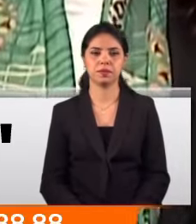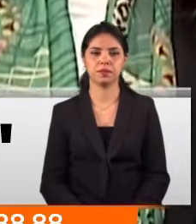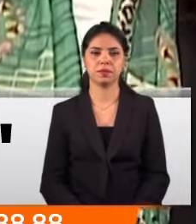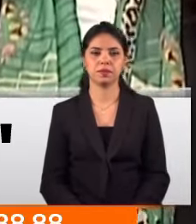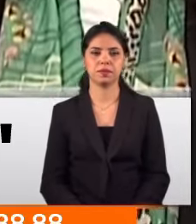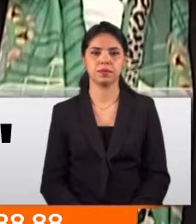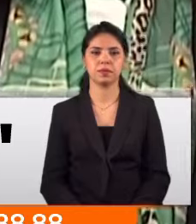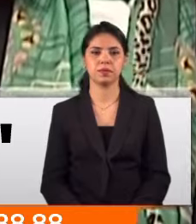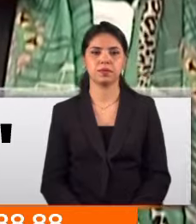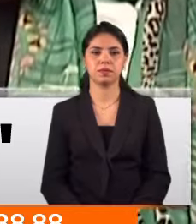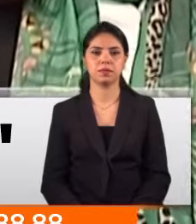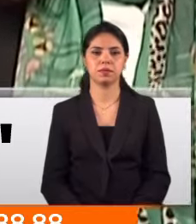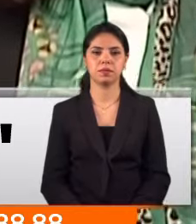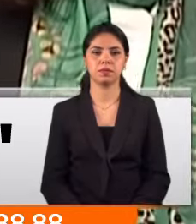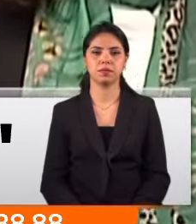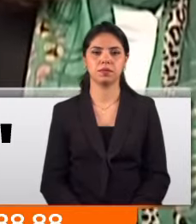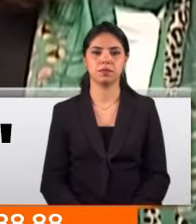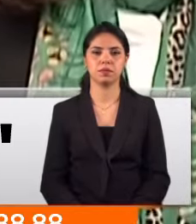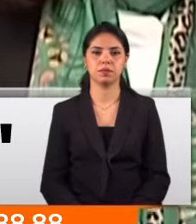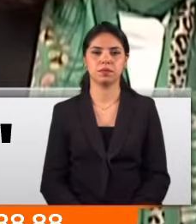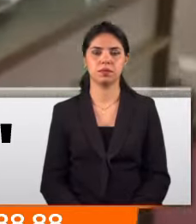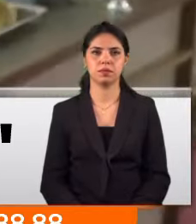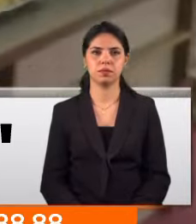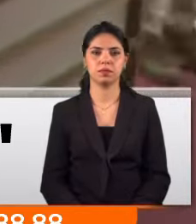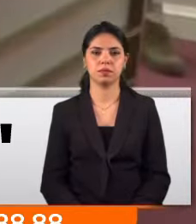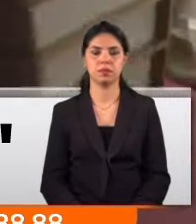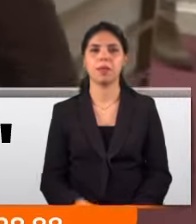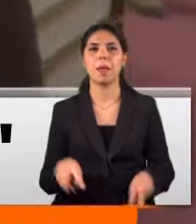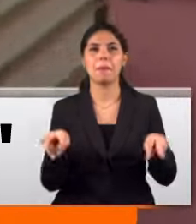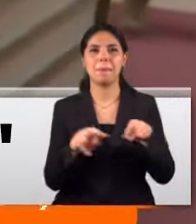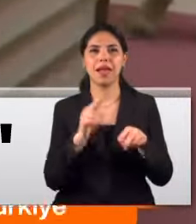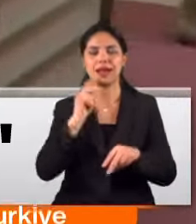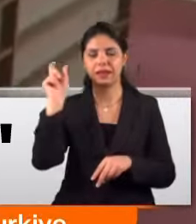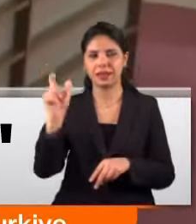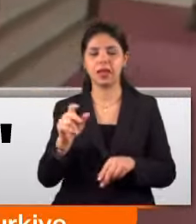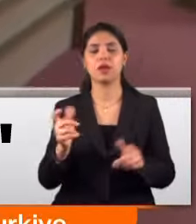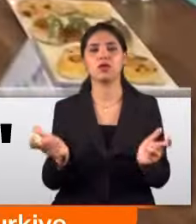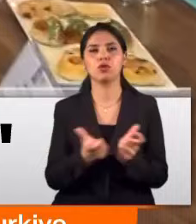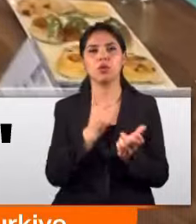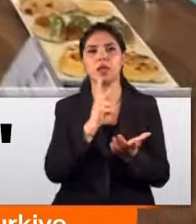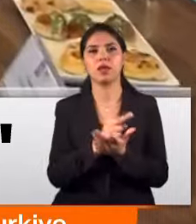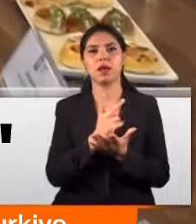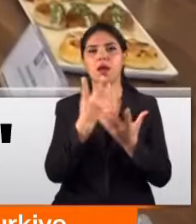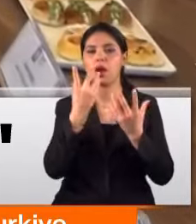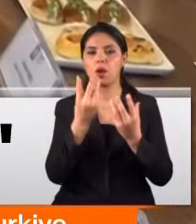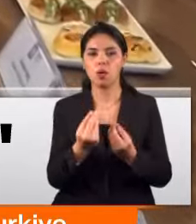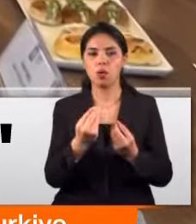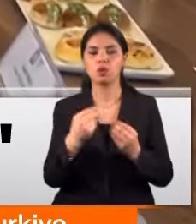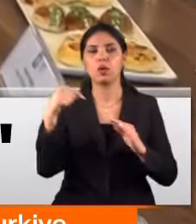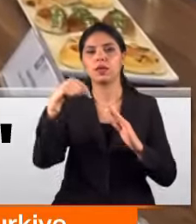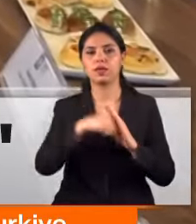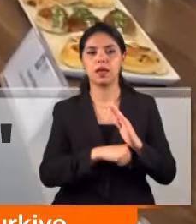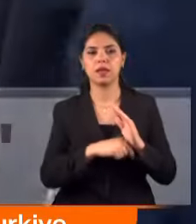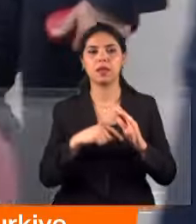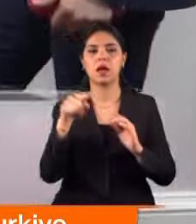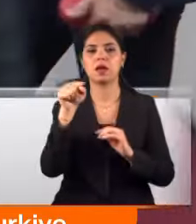ediyorum, bundan gurur ve onur duyarım. Akşener'in kurultay kararı aldığı toplantının perde arkasını ise genel